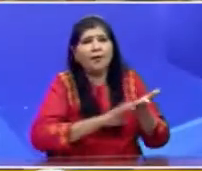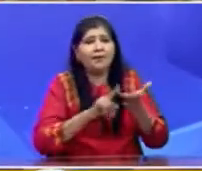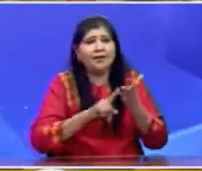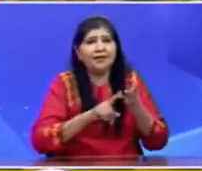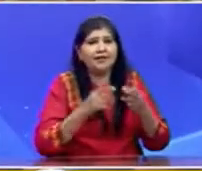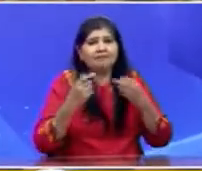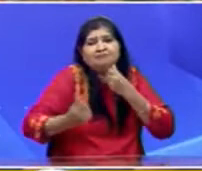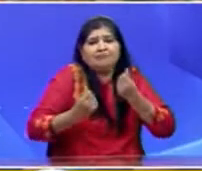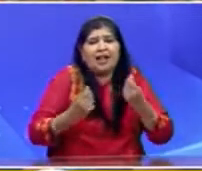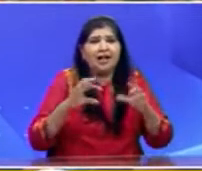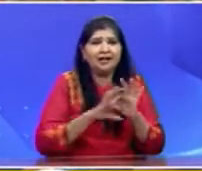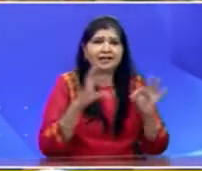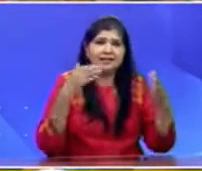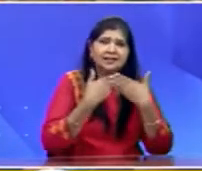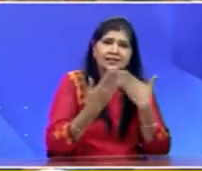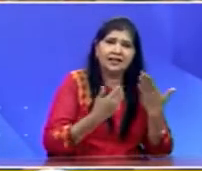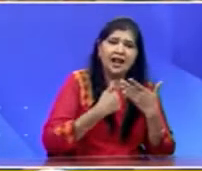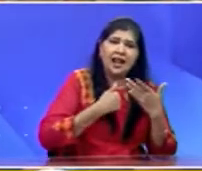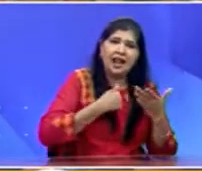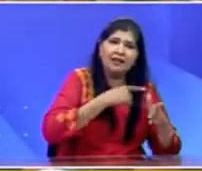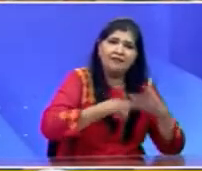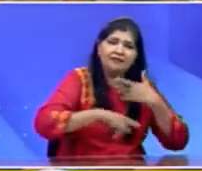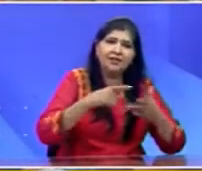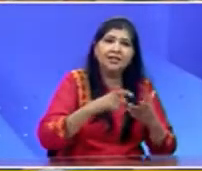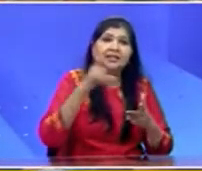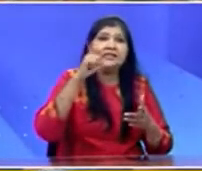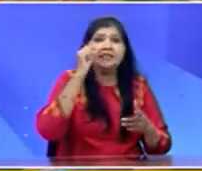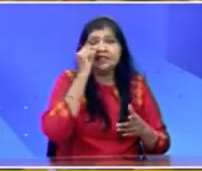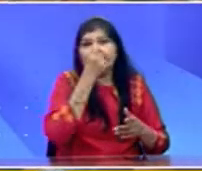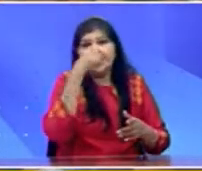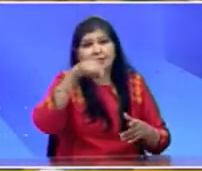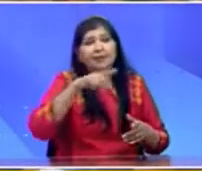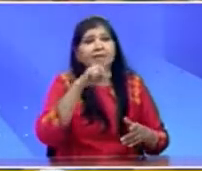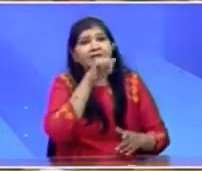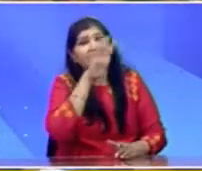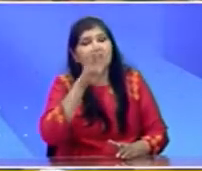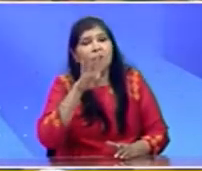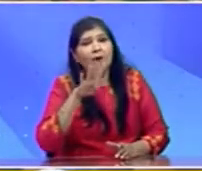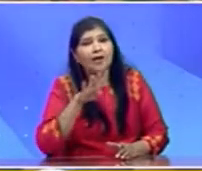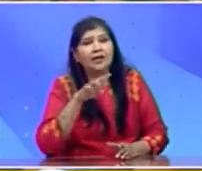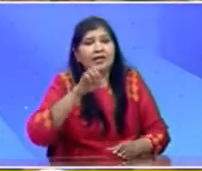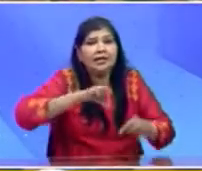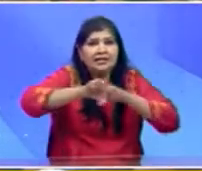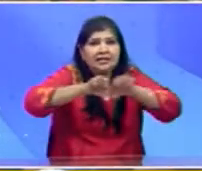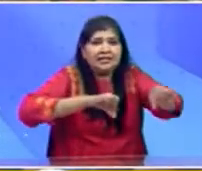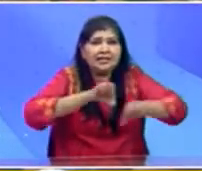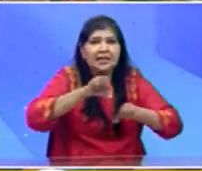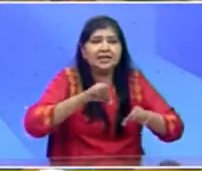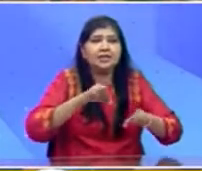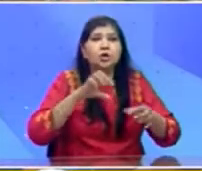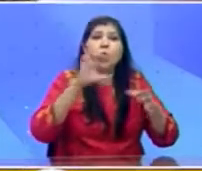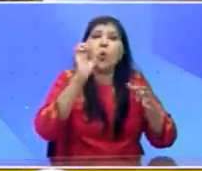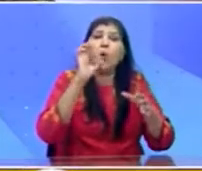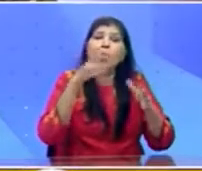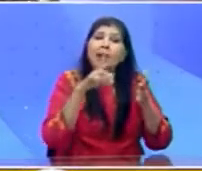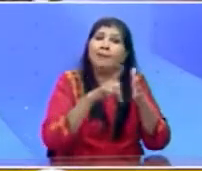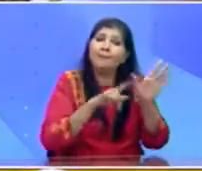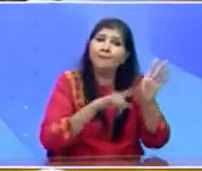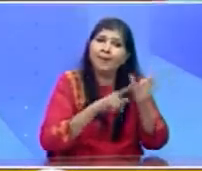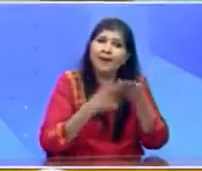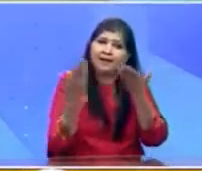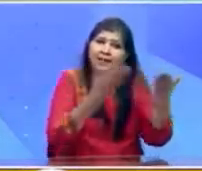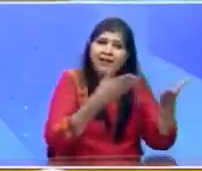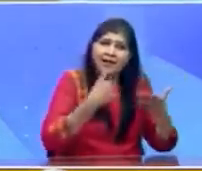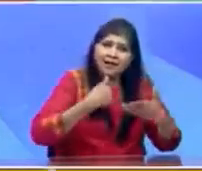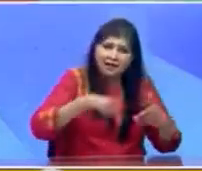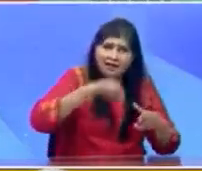एक्शन से भरपूर रहा है। चेन्नई में 44वें चेस ओलंपियाड की मेजबानी करना भी भारत